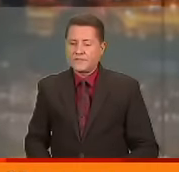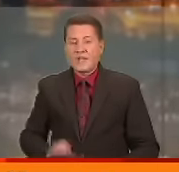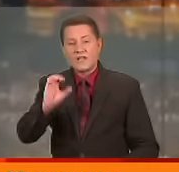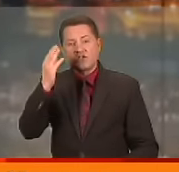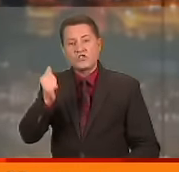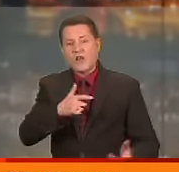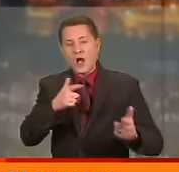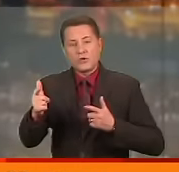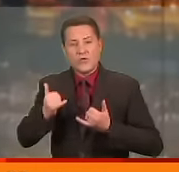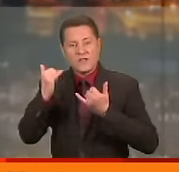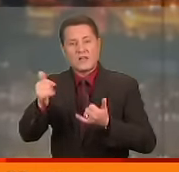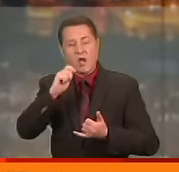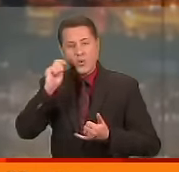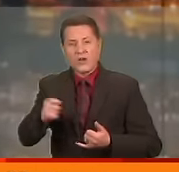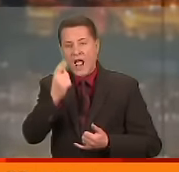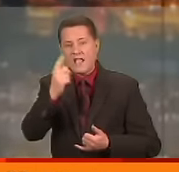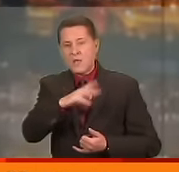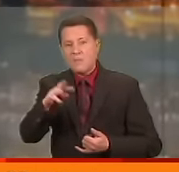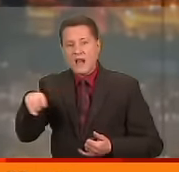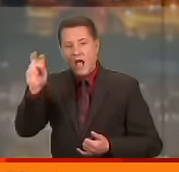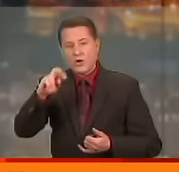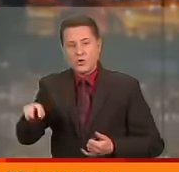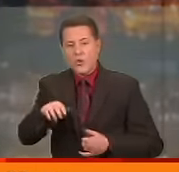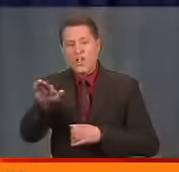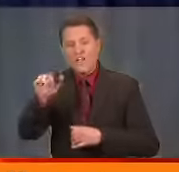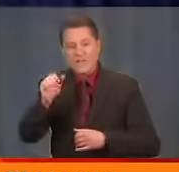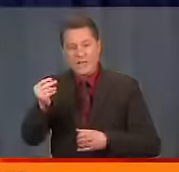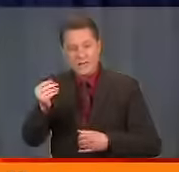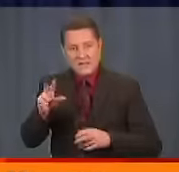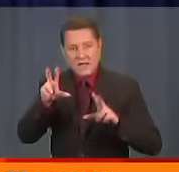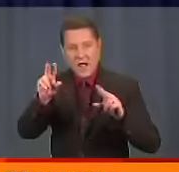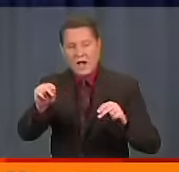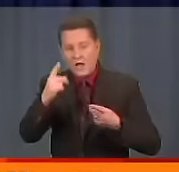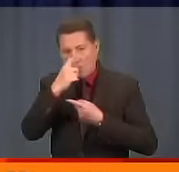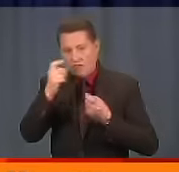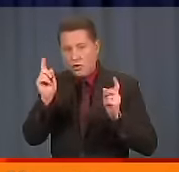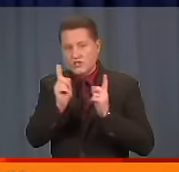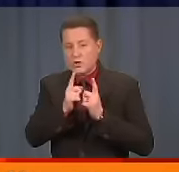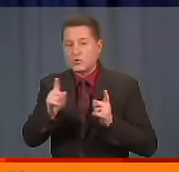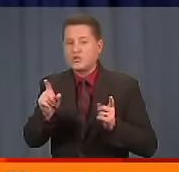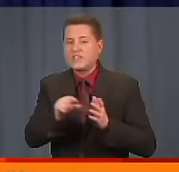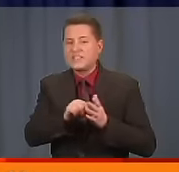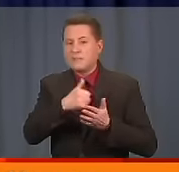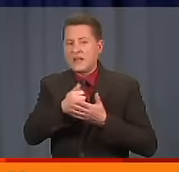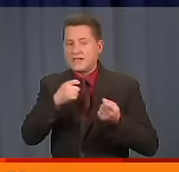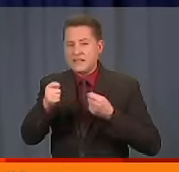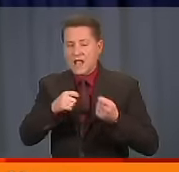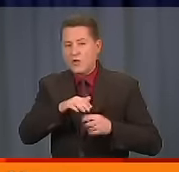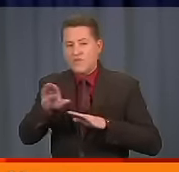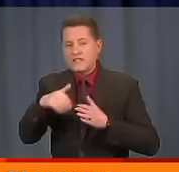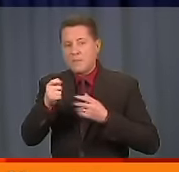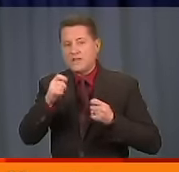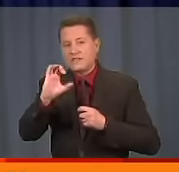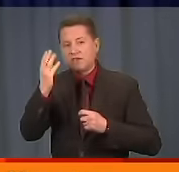США готові надати Україні 1 мільярд доларів кредитних гарантій. Про це повідомив на зустрічі з Петром Порошенком віце-президент